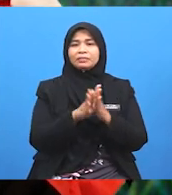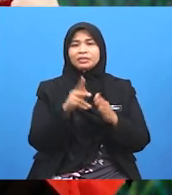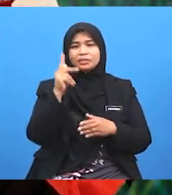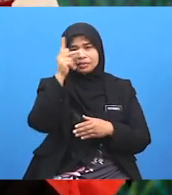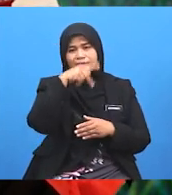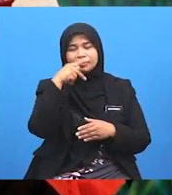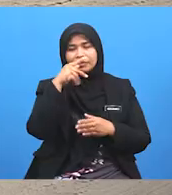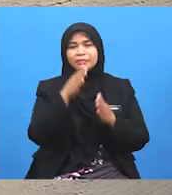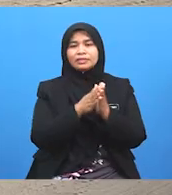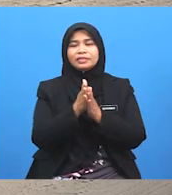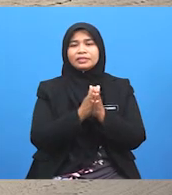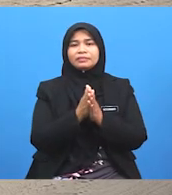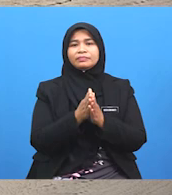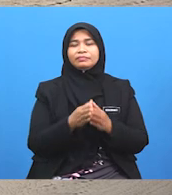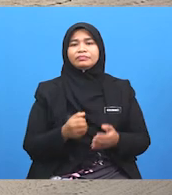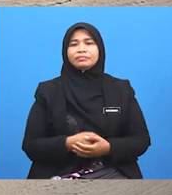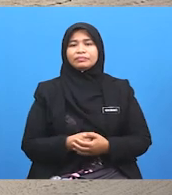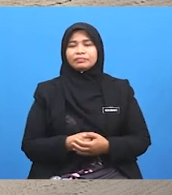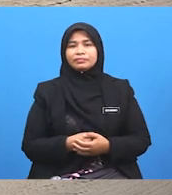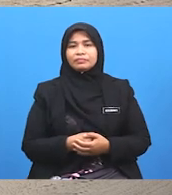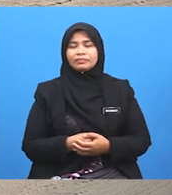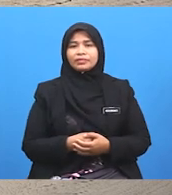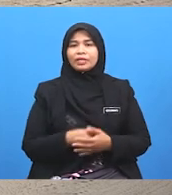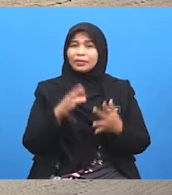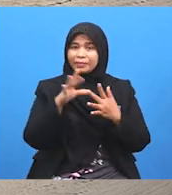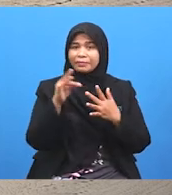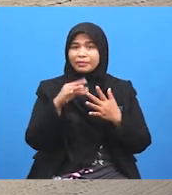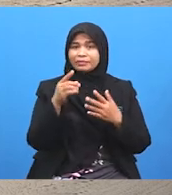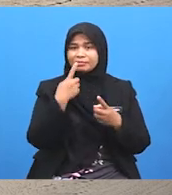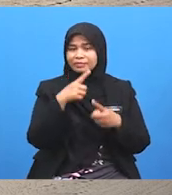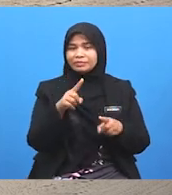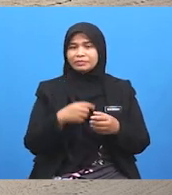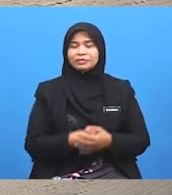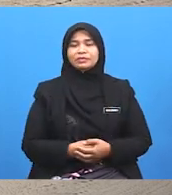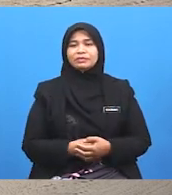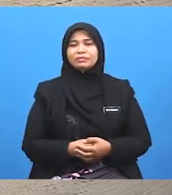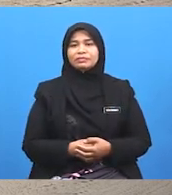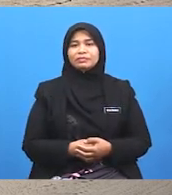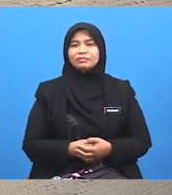bersikap rajin. Berikut adalah pilihan jawapan.